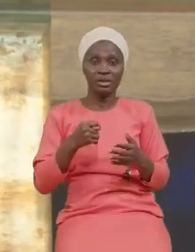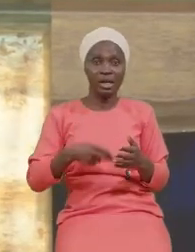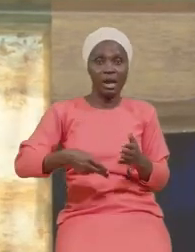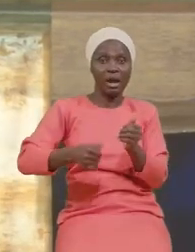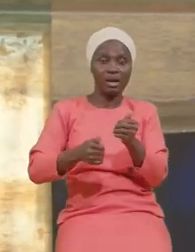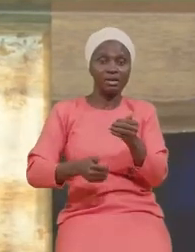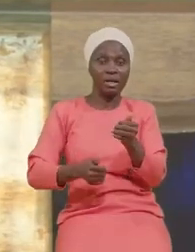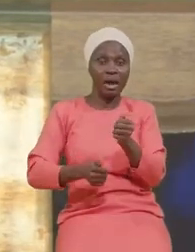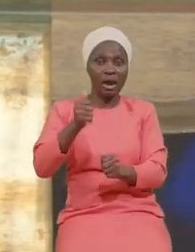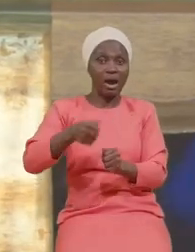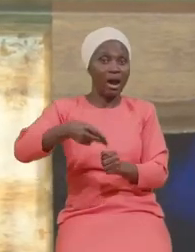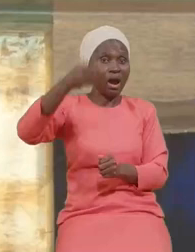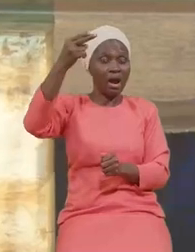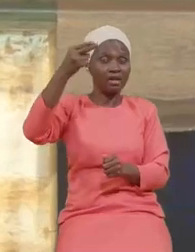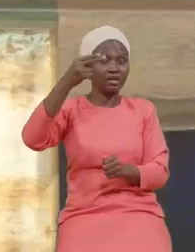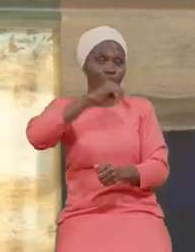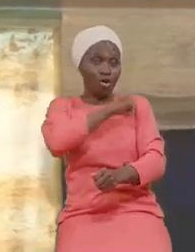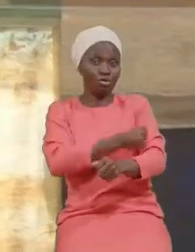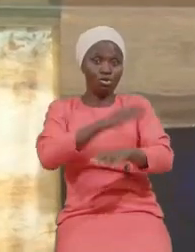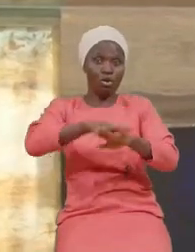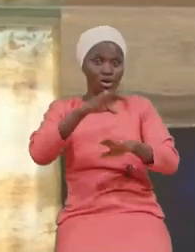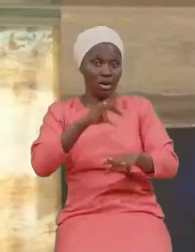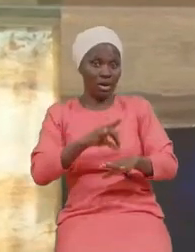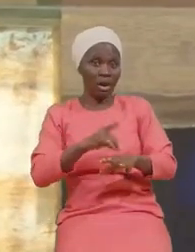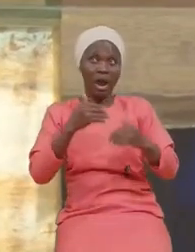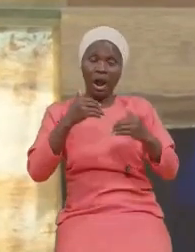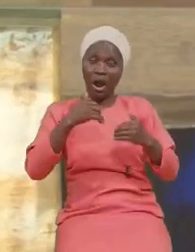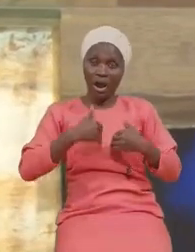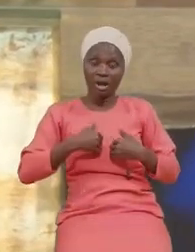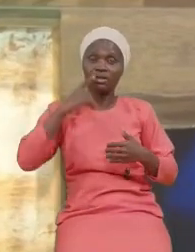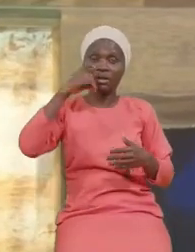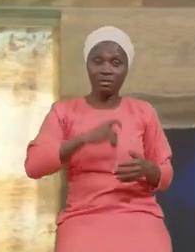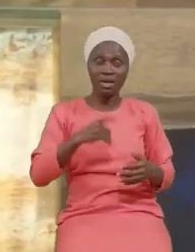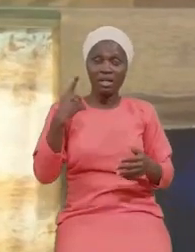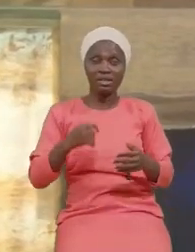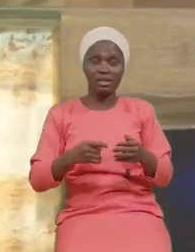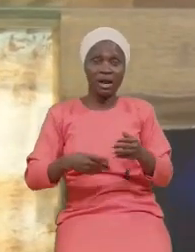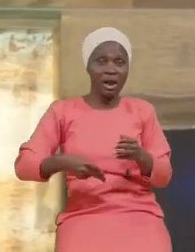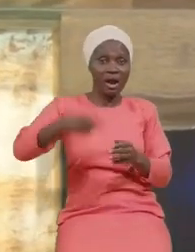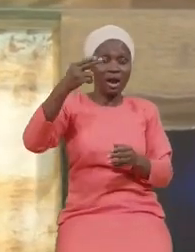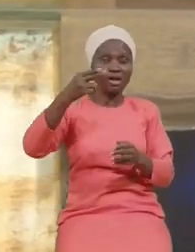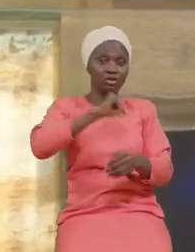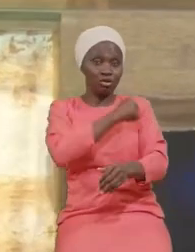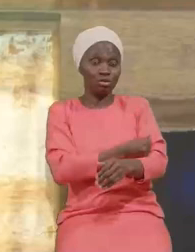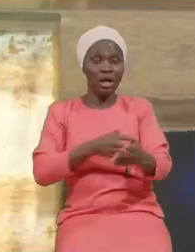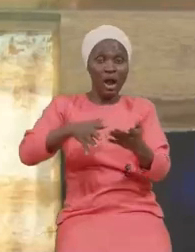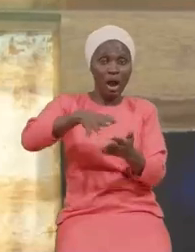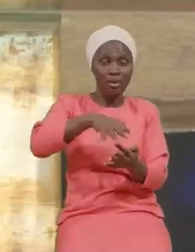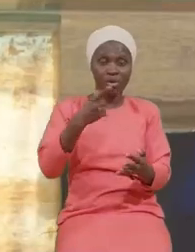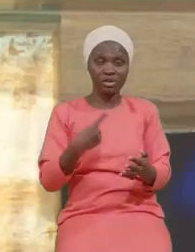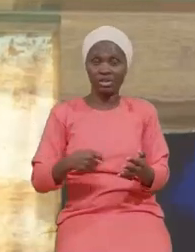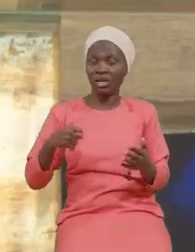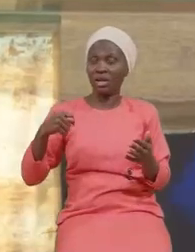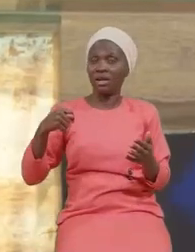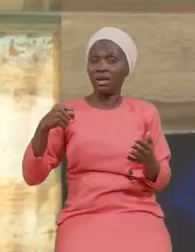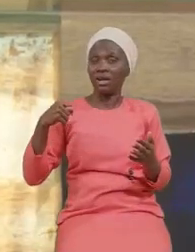sur terre la plus grande autorité parmi les anges ma commande et le